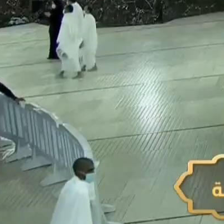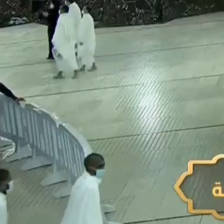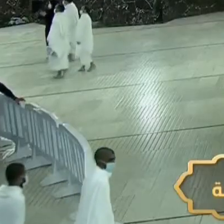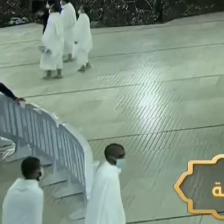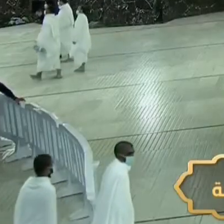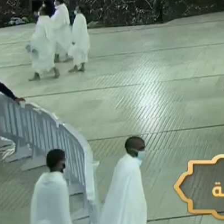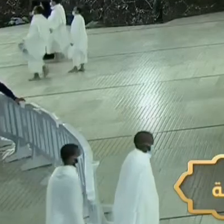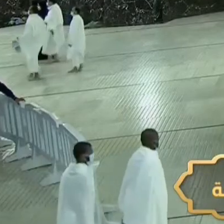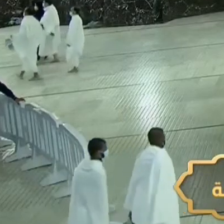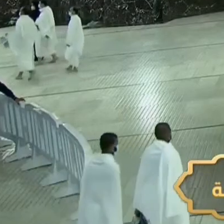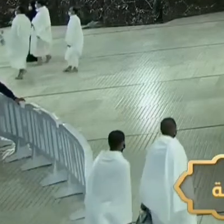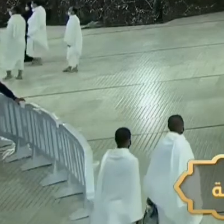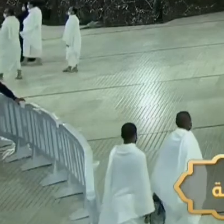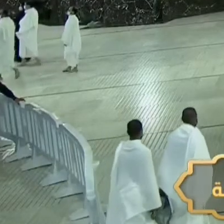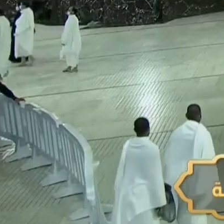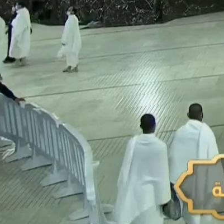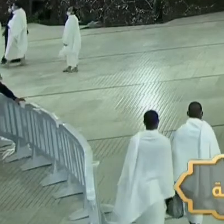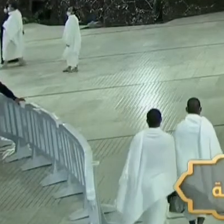خطبة الجمعة،